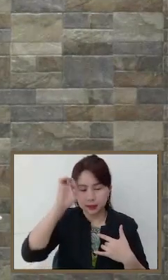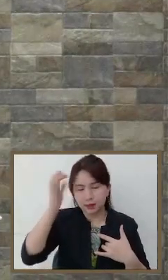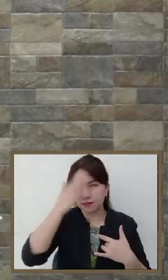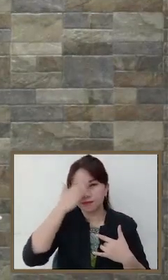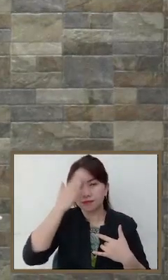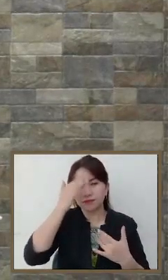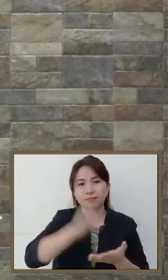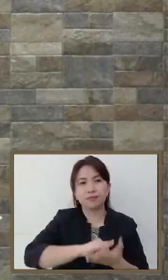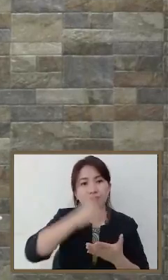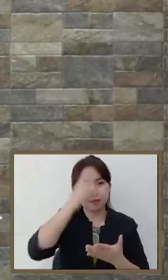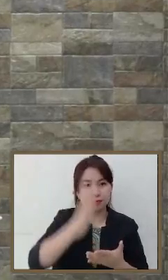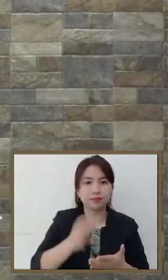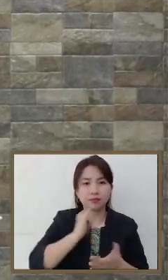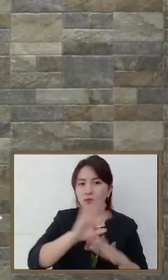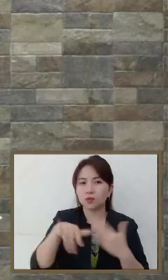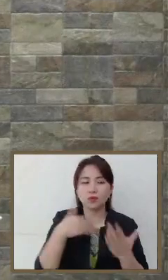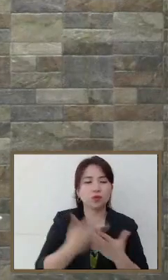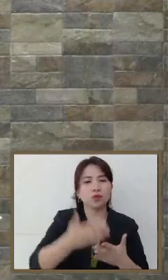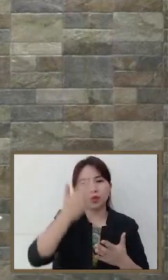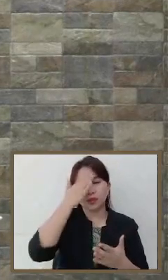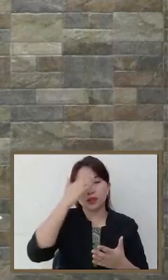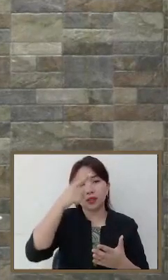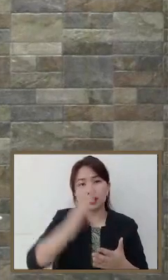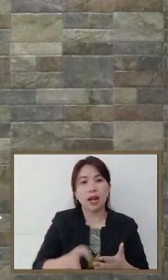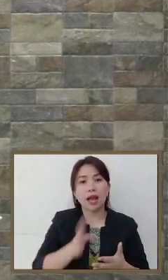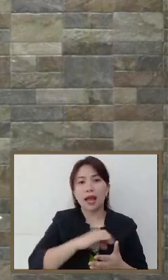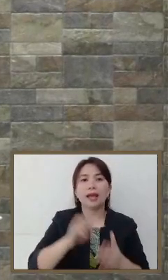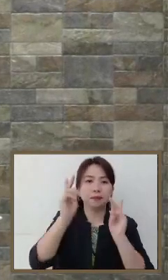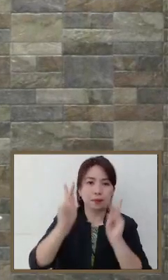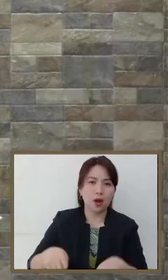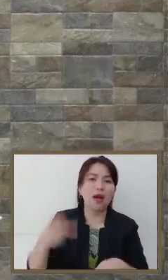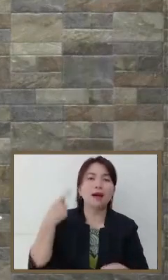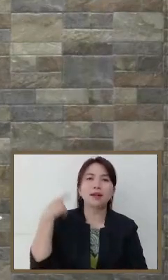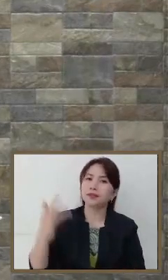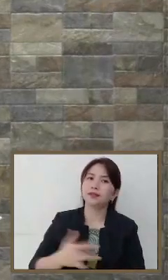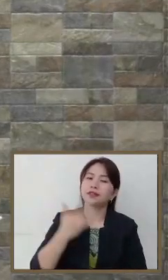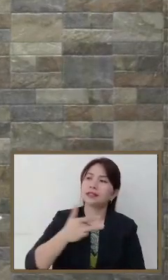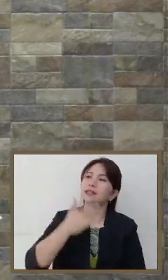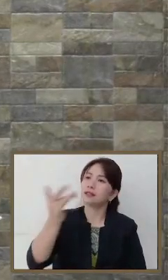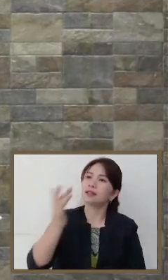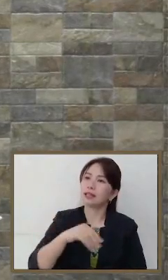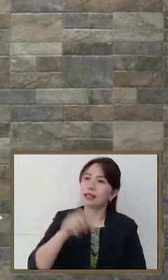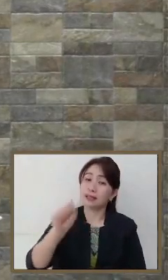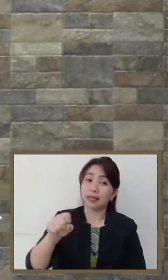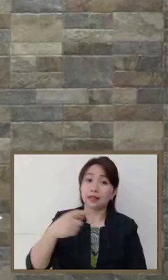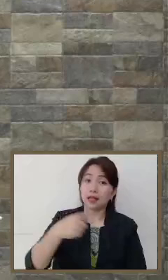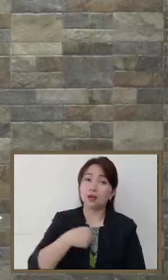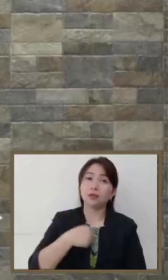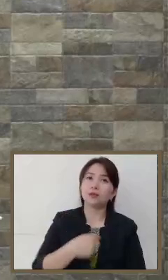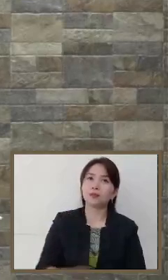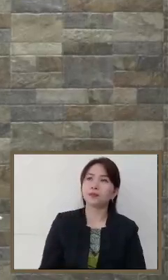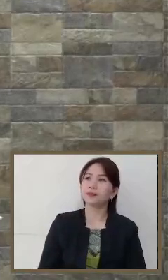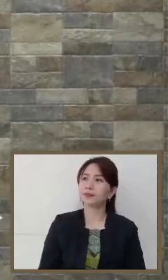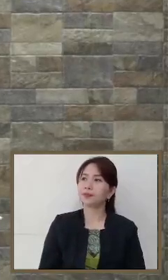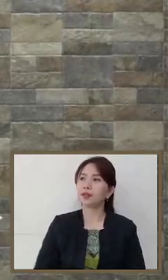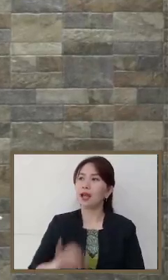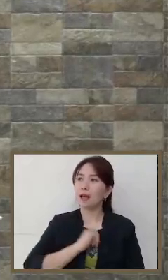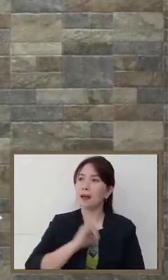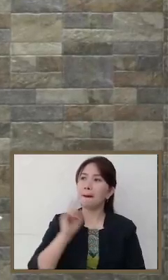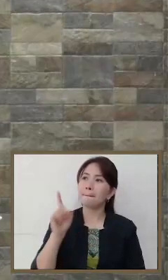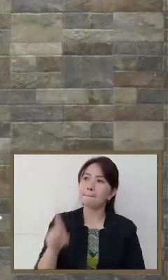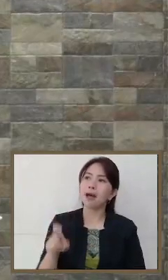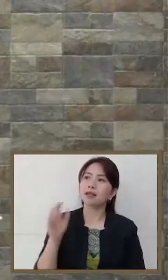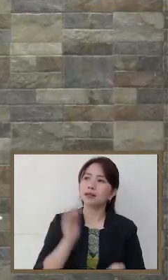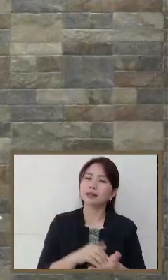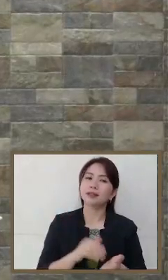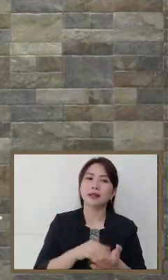and He is also a person he has a Feeling may pakiramdam siya at ako'y a maging ako'y dapat maging aware sa desisyong